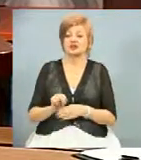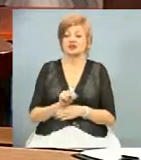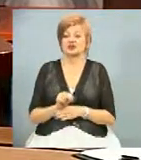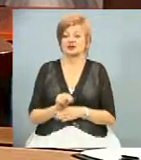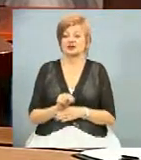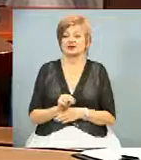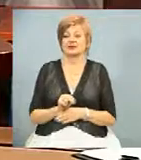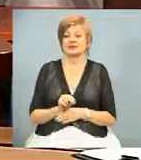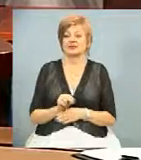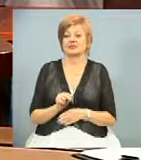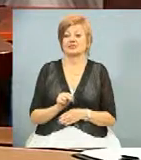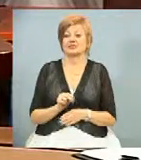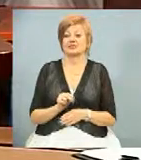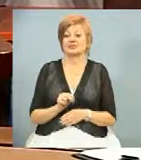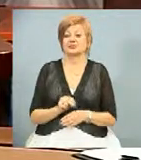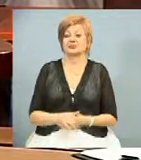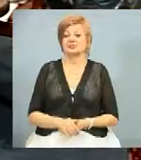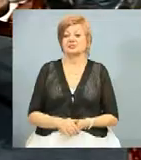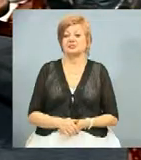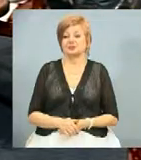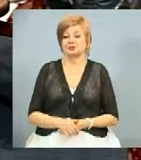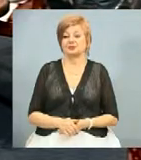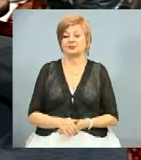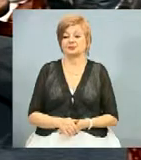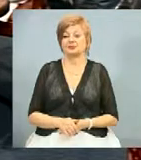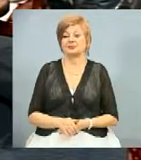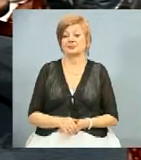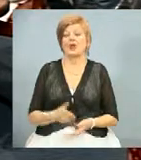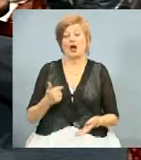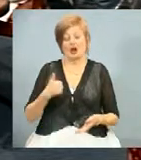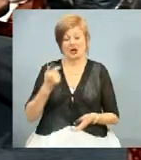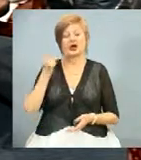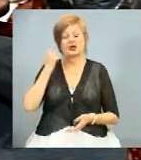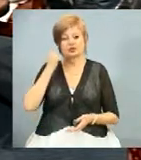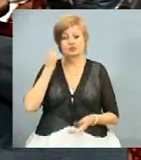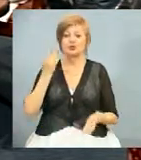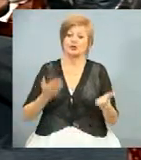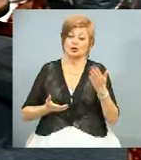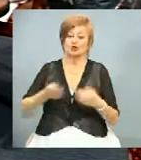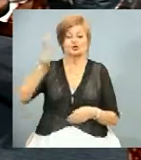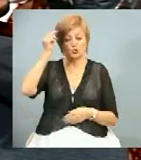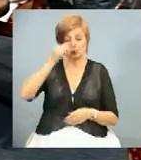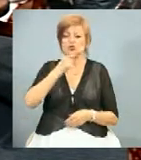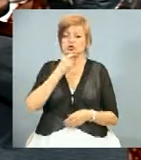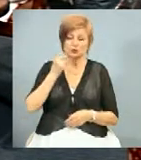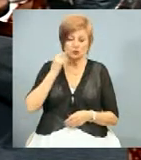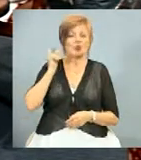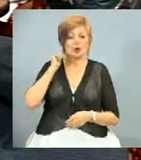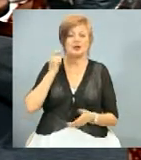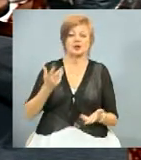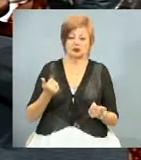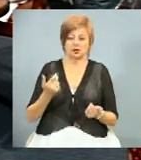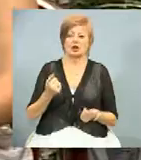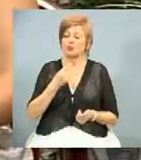як треба їх лікувати, так? А я оце ще думаю, що, напевно ж, і вчитися треба немало, як ти думаєш?